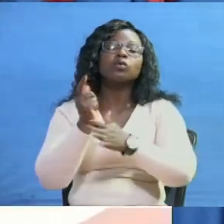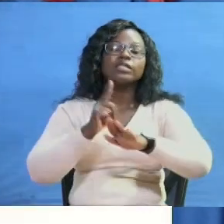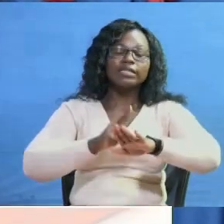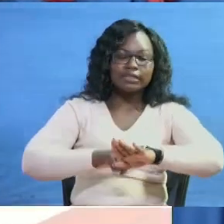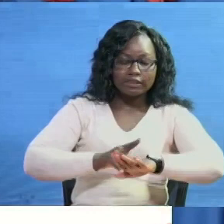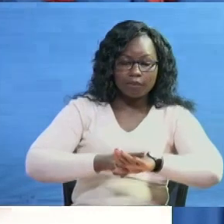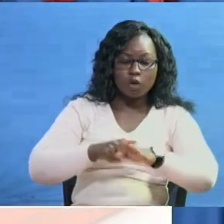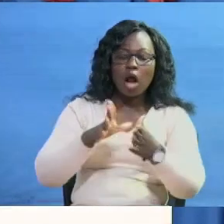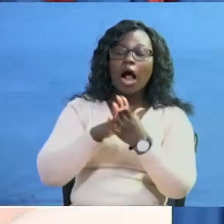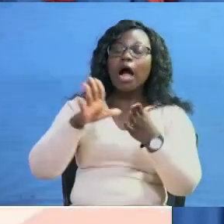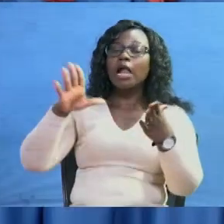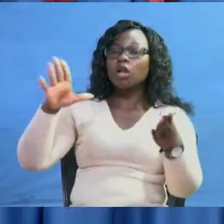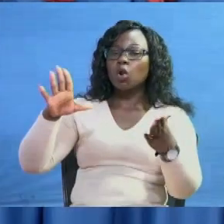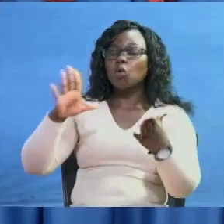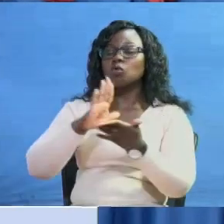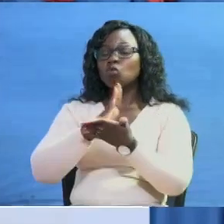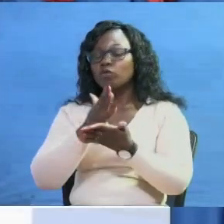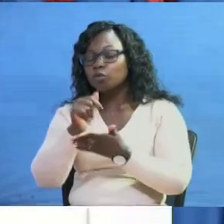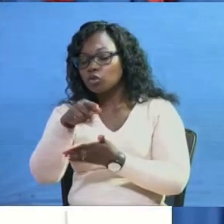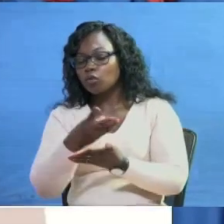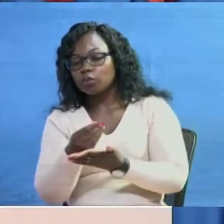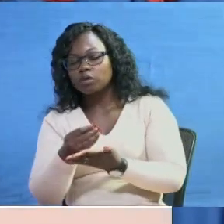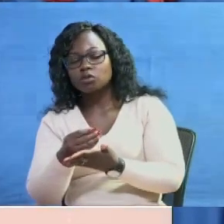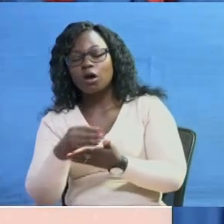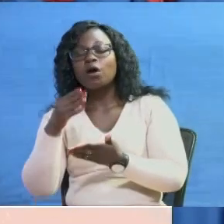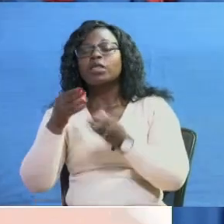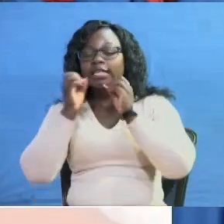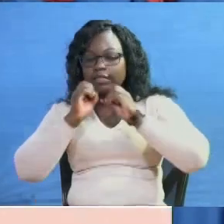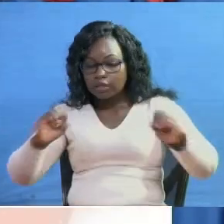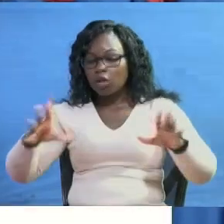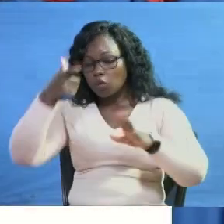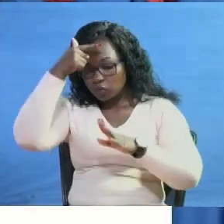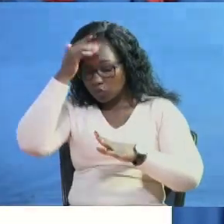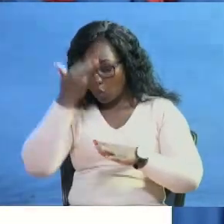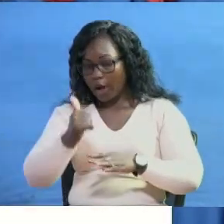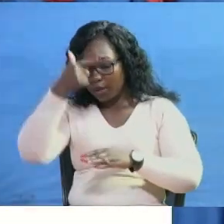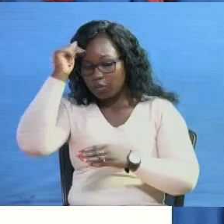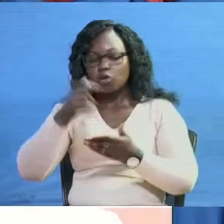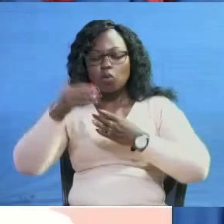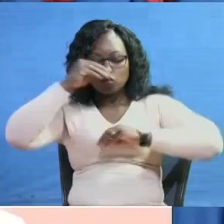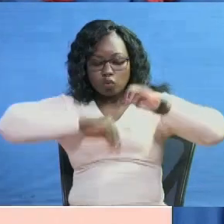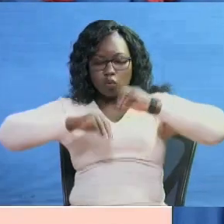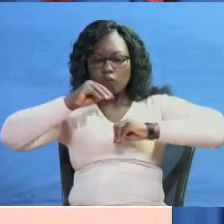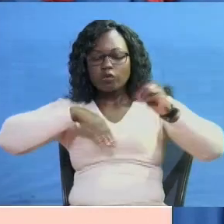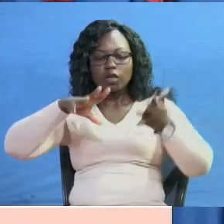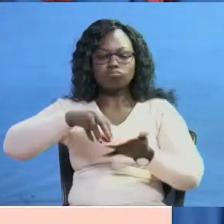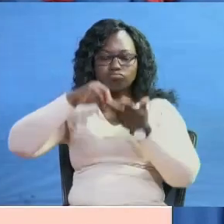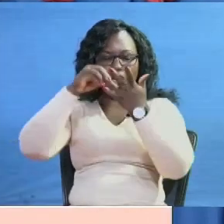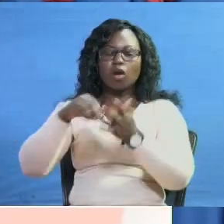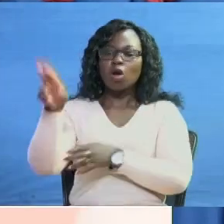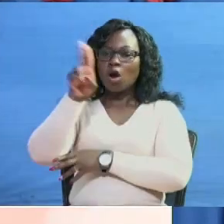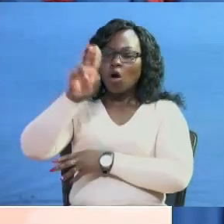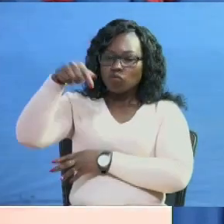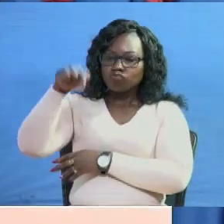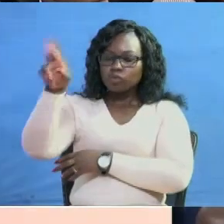kiwango kikubwa ya hiyo pesa inapotea kwa sababu ya corruption, kwa sababu ya pilferage, kwa sababu ya wastage, na kwa